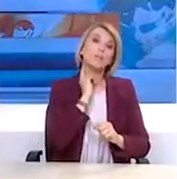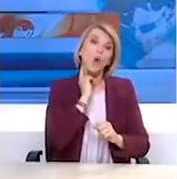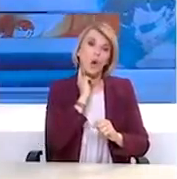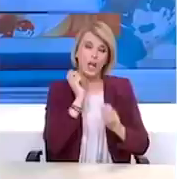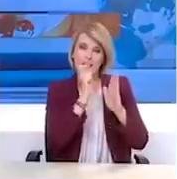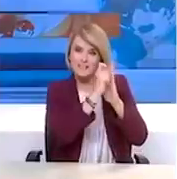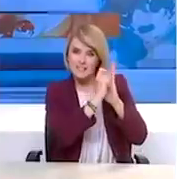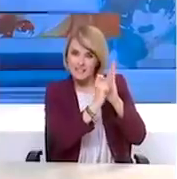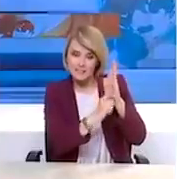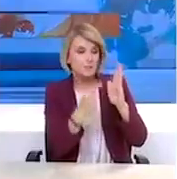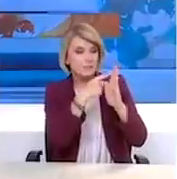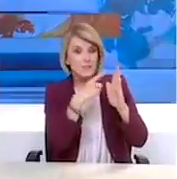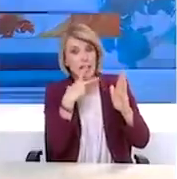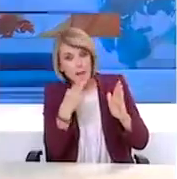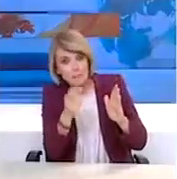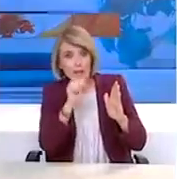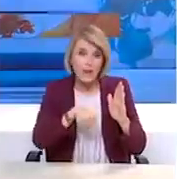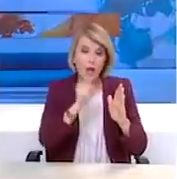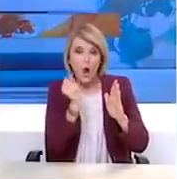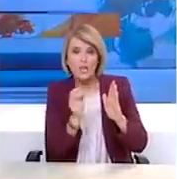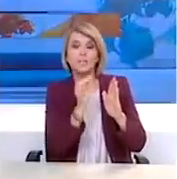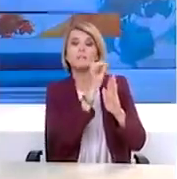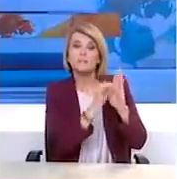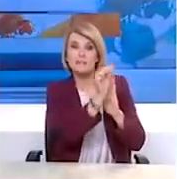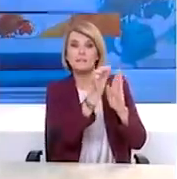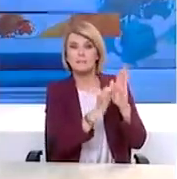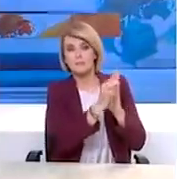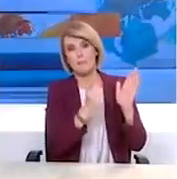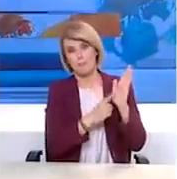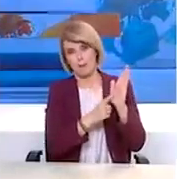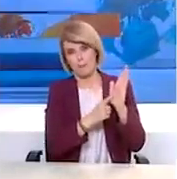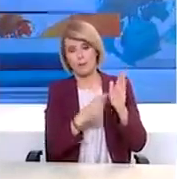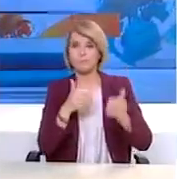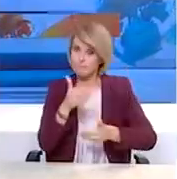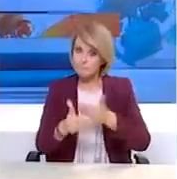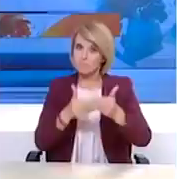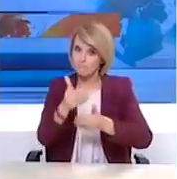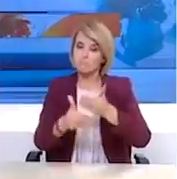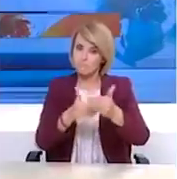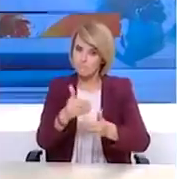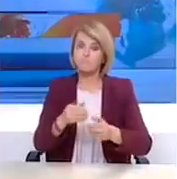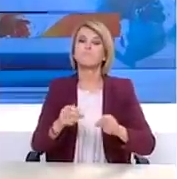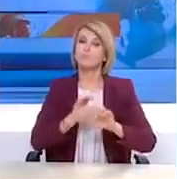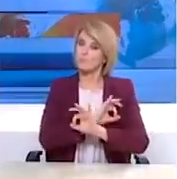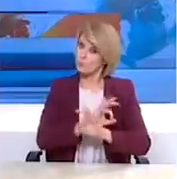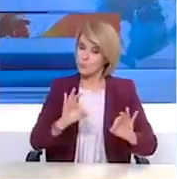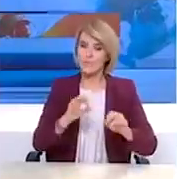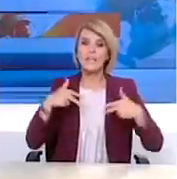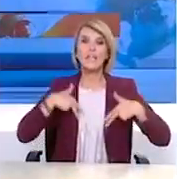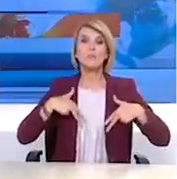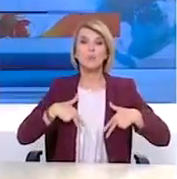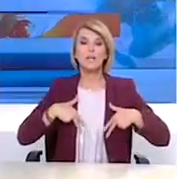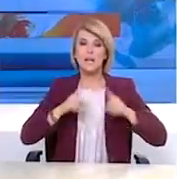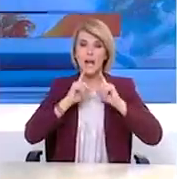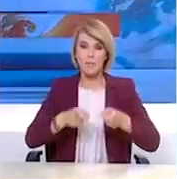COVID, το οποίο από ό,τι καταλαβαίνω θα υλοποιήθηκε και θα προχώρησε. Εκδόθηκε η υπουργική απόφαση και από